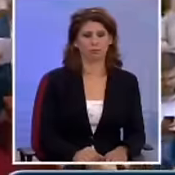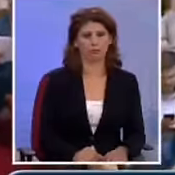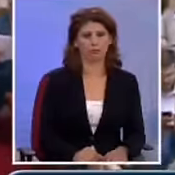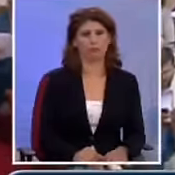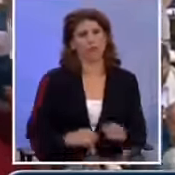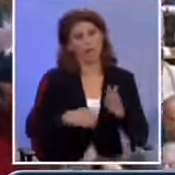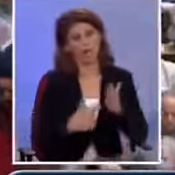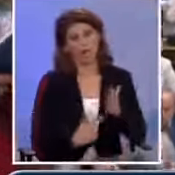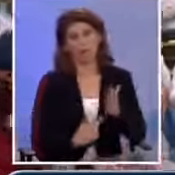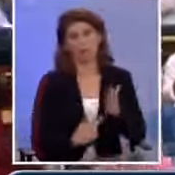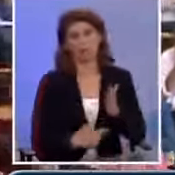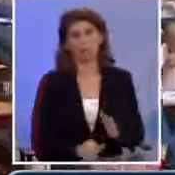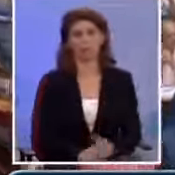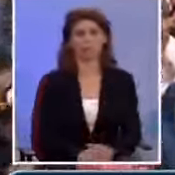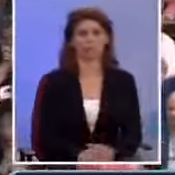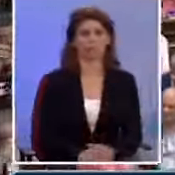Έβδομο.